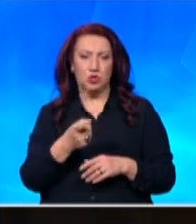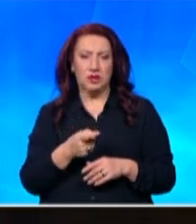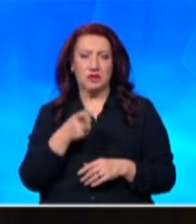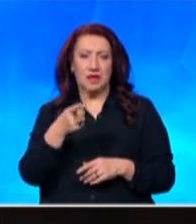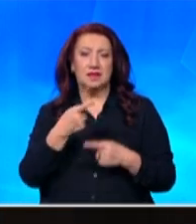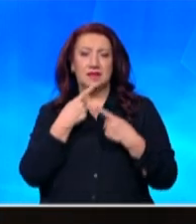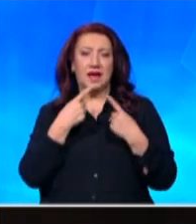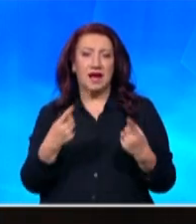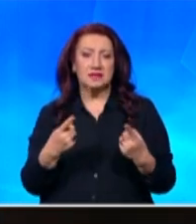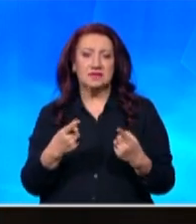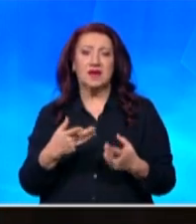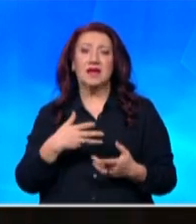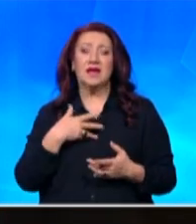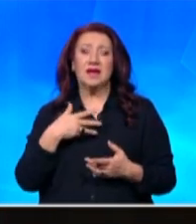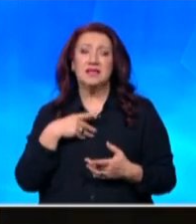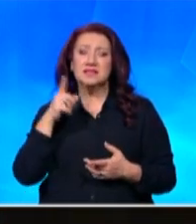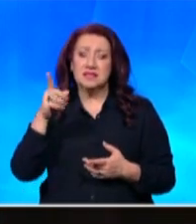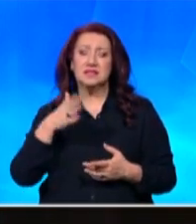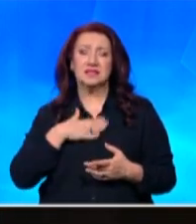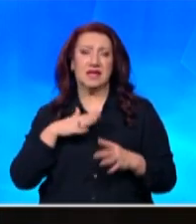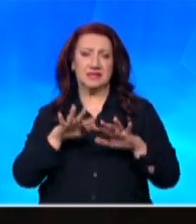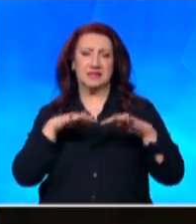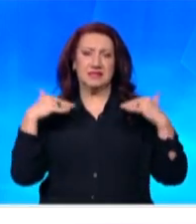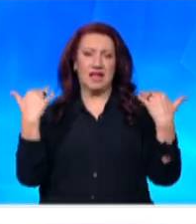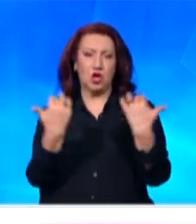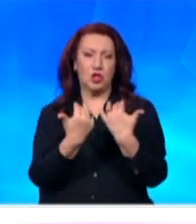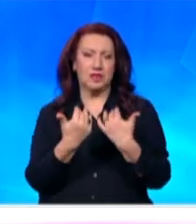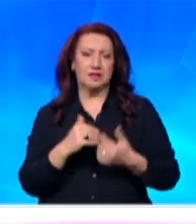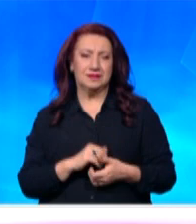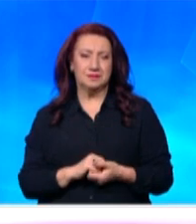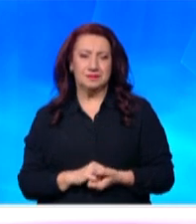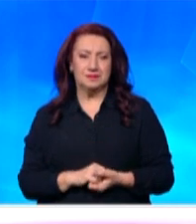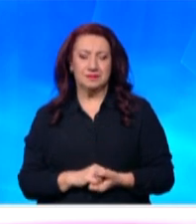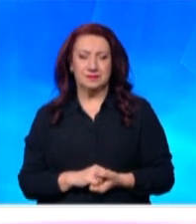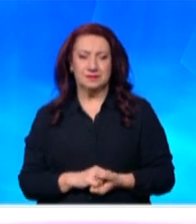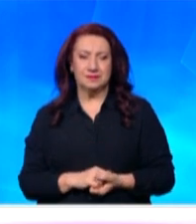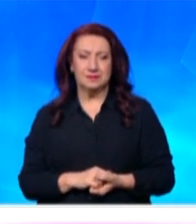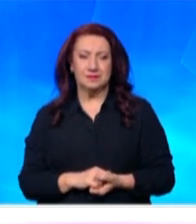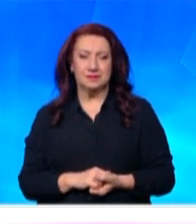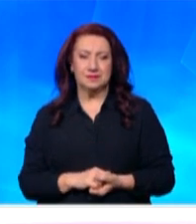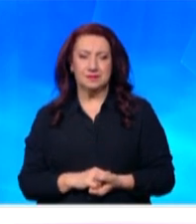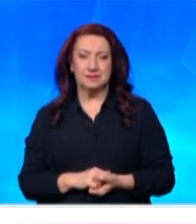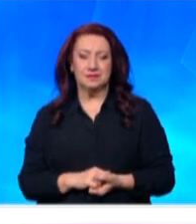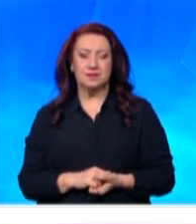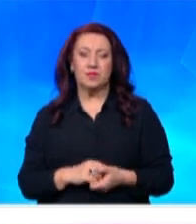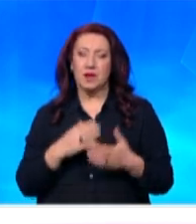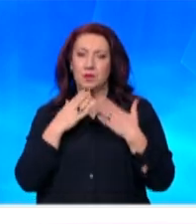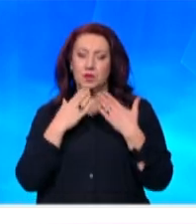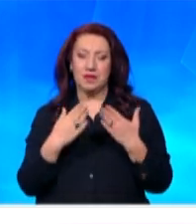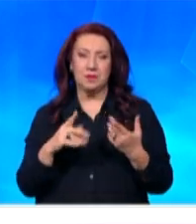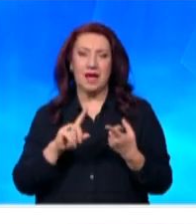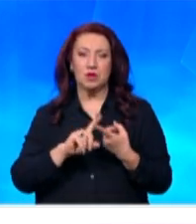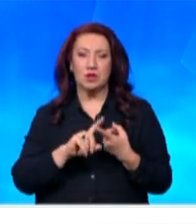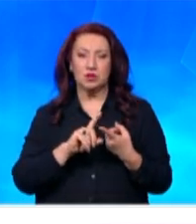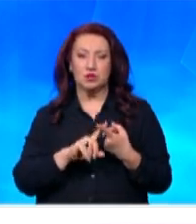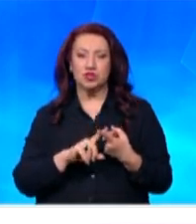казват. Искат си колежа. Карин, обратно към теб. Благодаря. Калян Кюркчиев за драмите около строежа